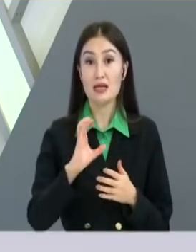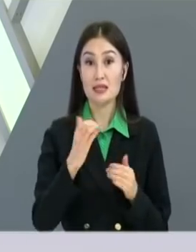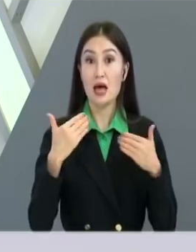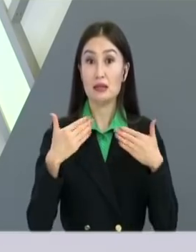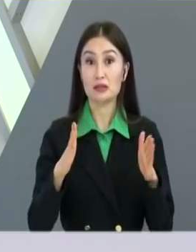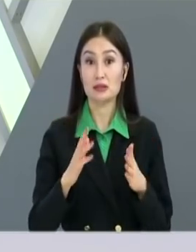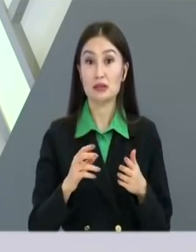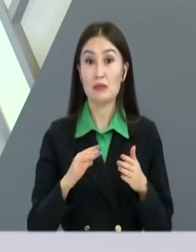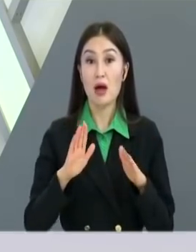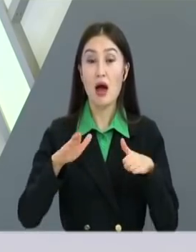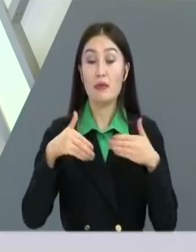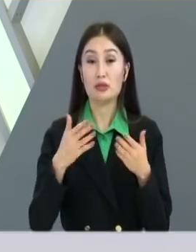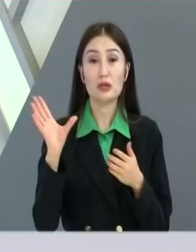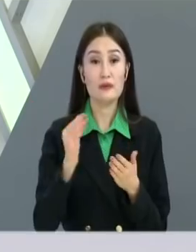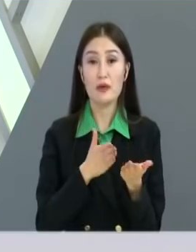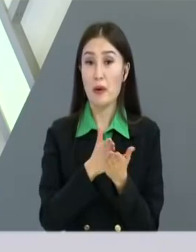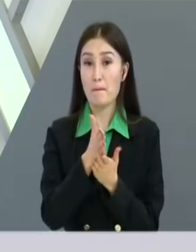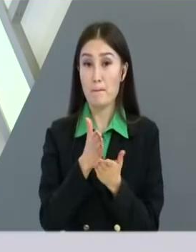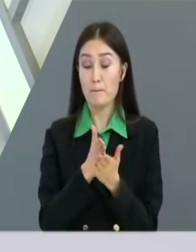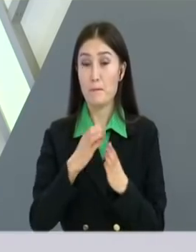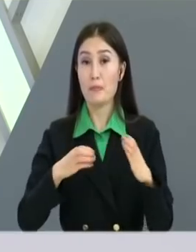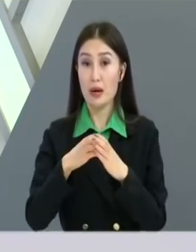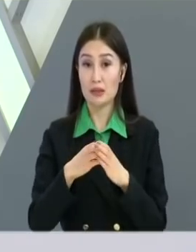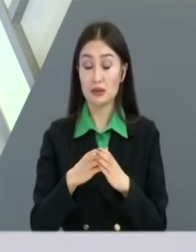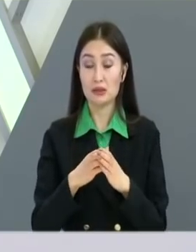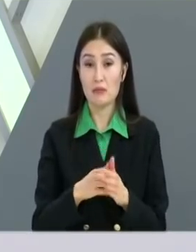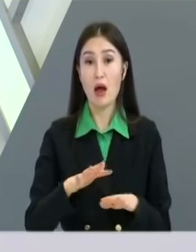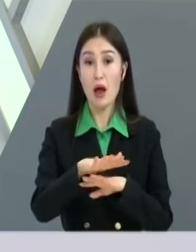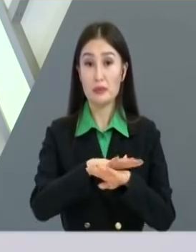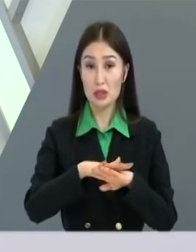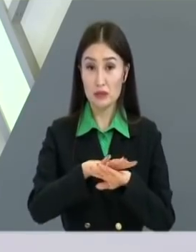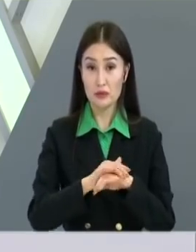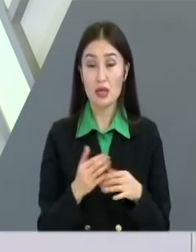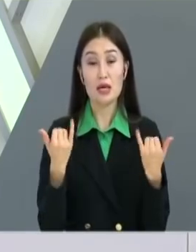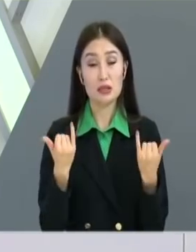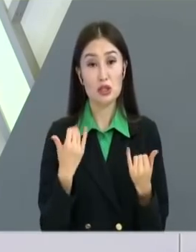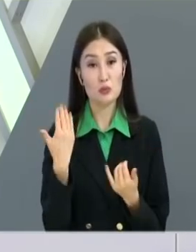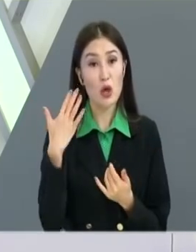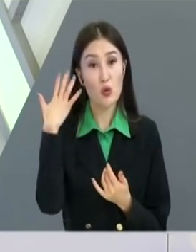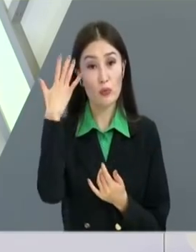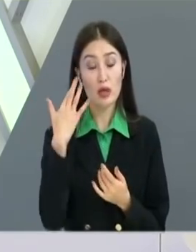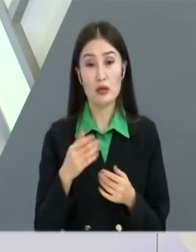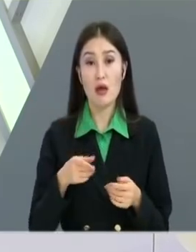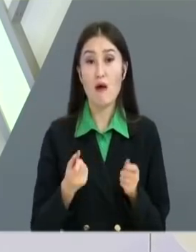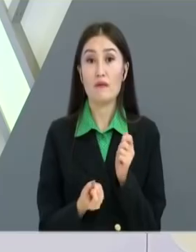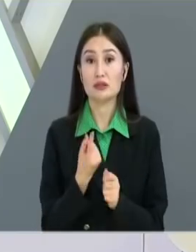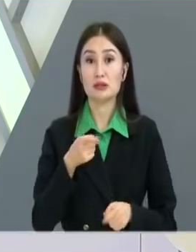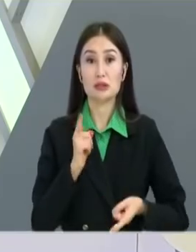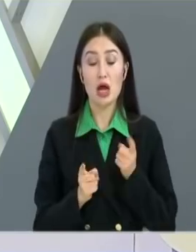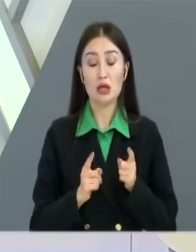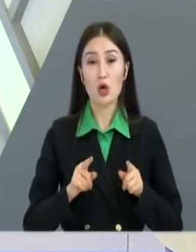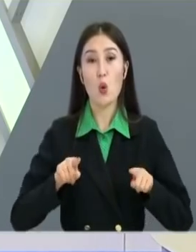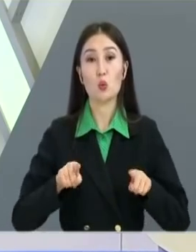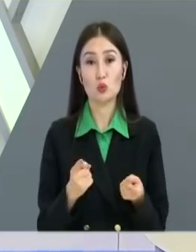открытым обращением ко всем партиям и политическим силам обращается общественность. Сейчас, по ее мнению, возникла реальная угроза